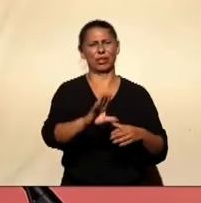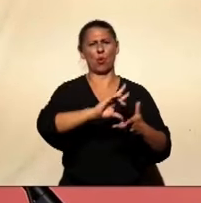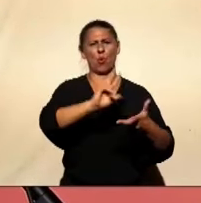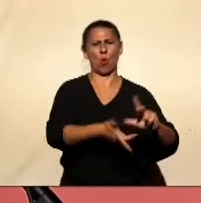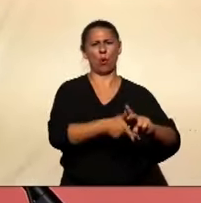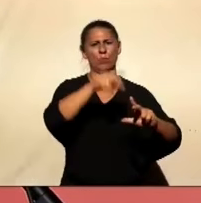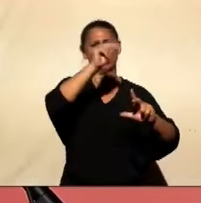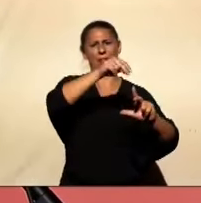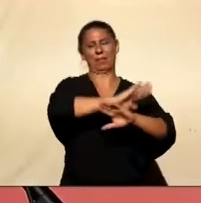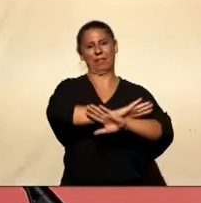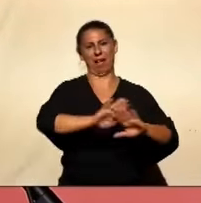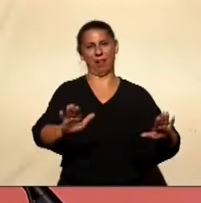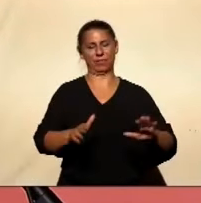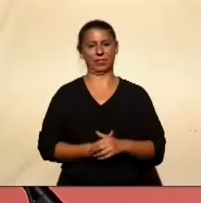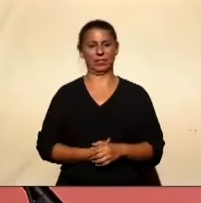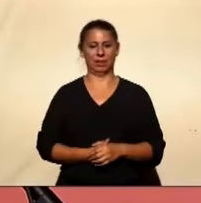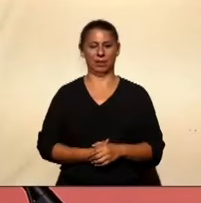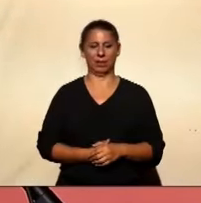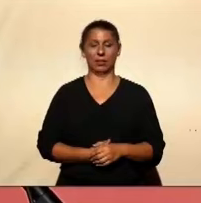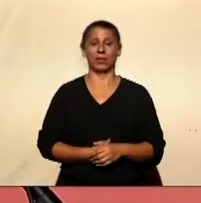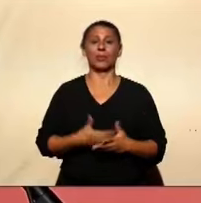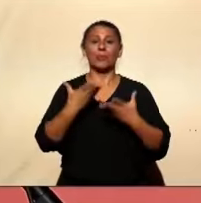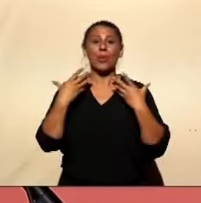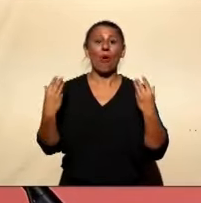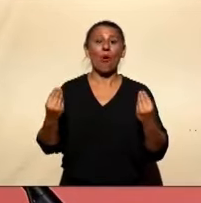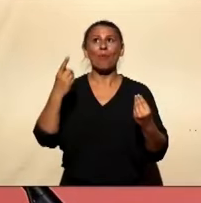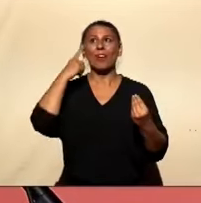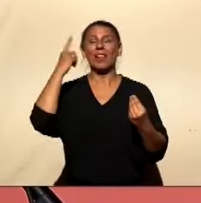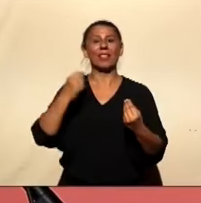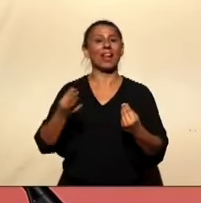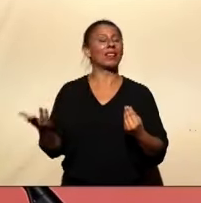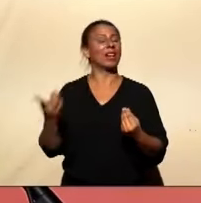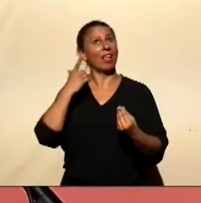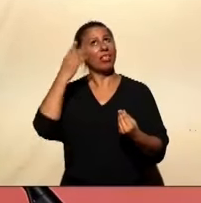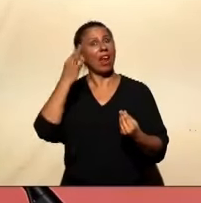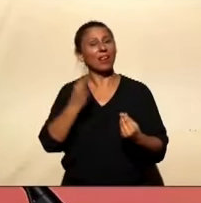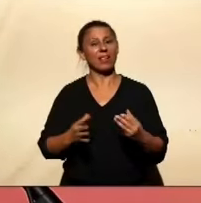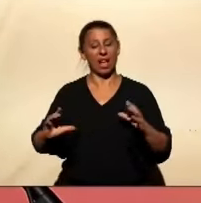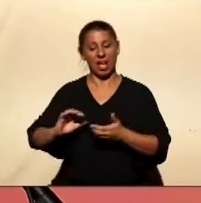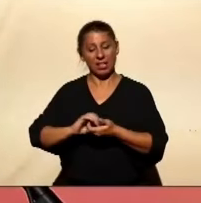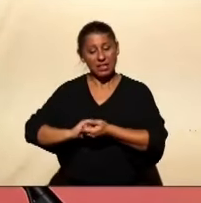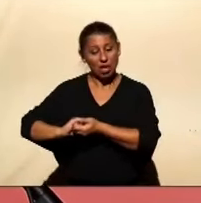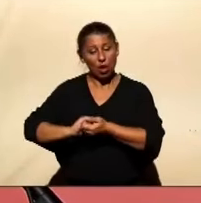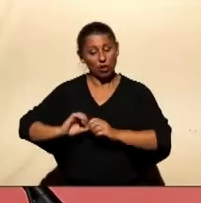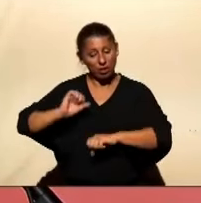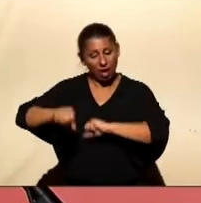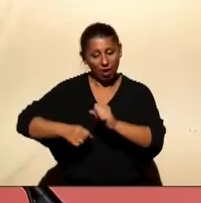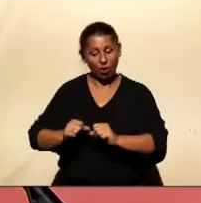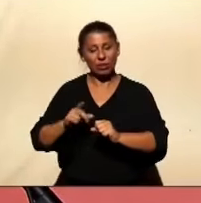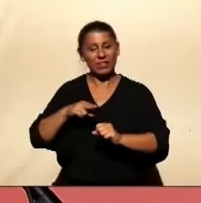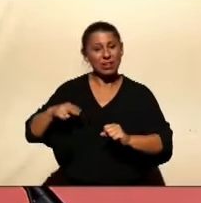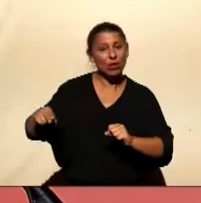της εκμετάλλευσης. Με τα πιο όμορφα ιδανικά του συλλογικού αγώνα, της συντροφικότητας,